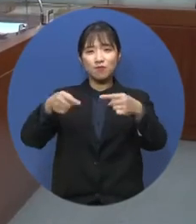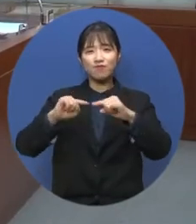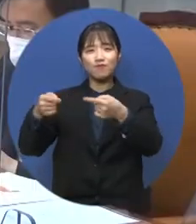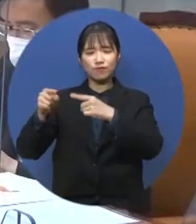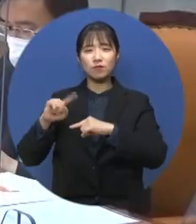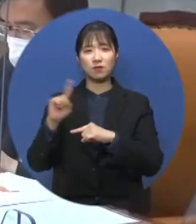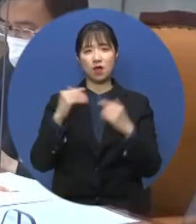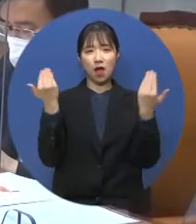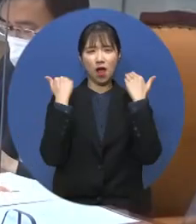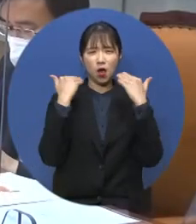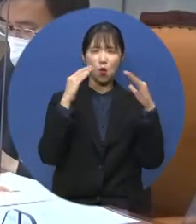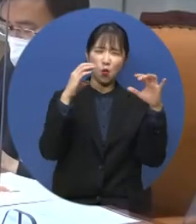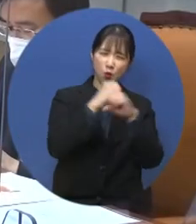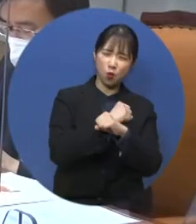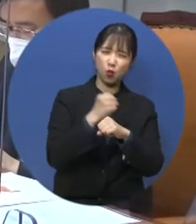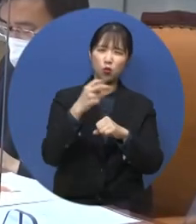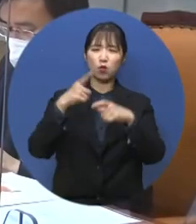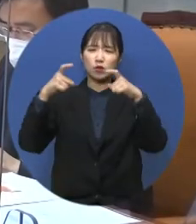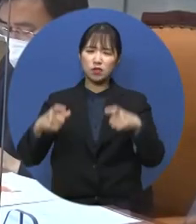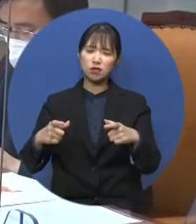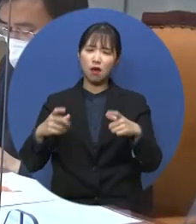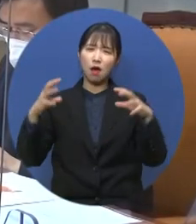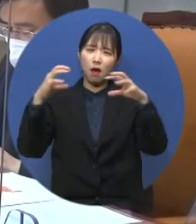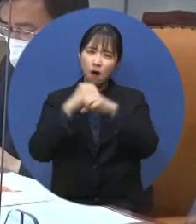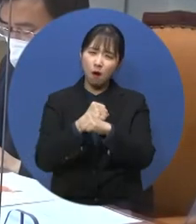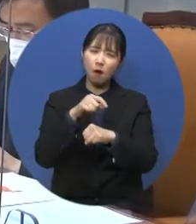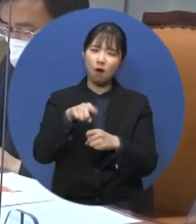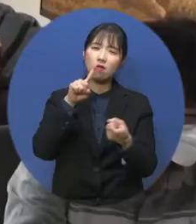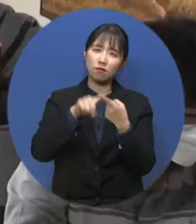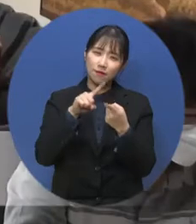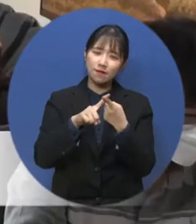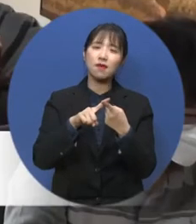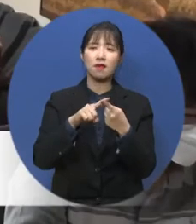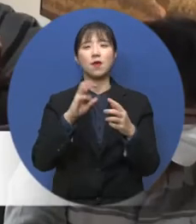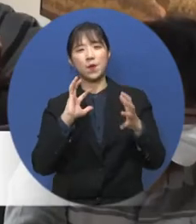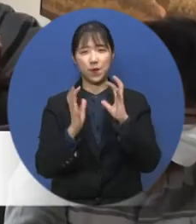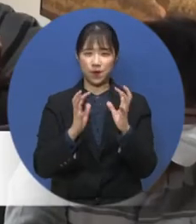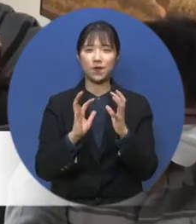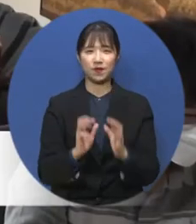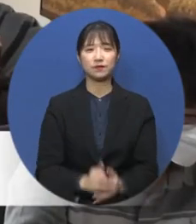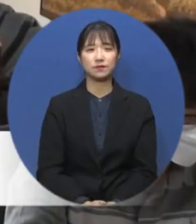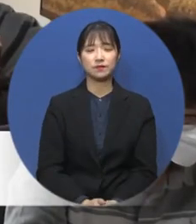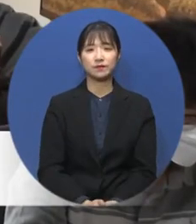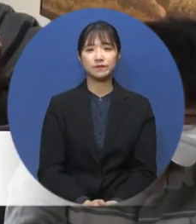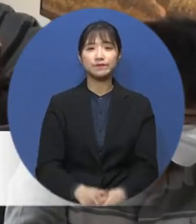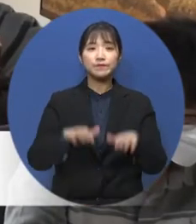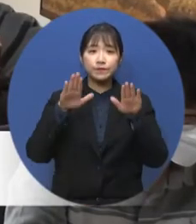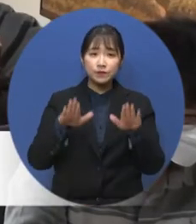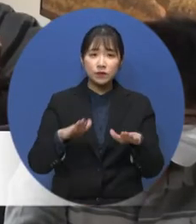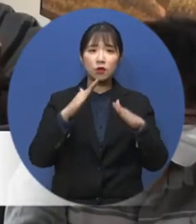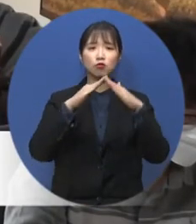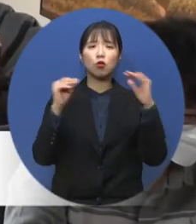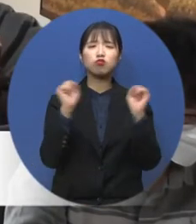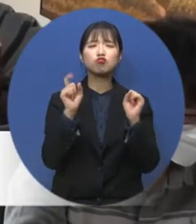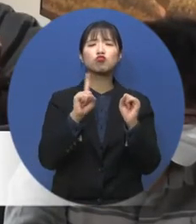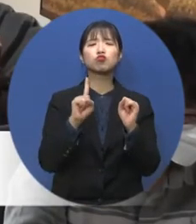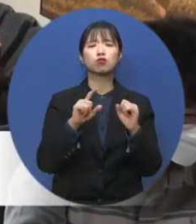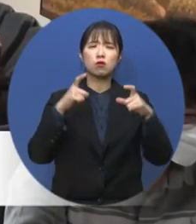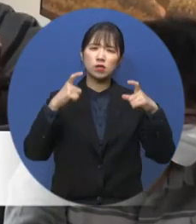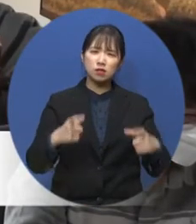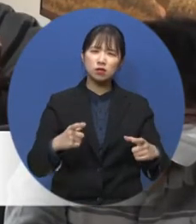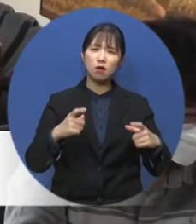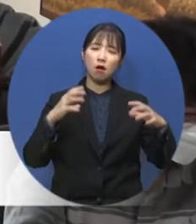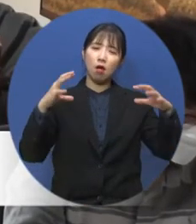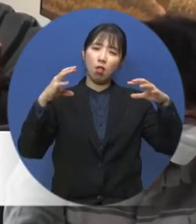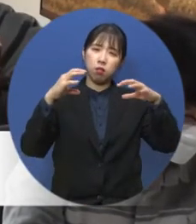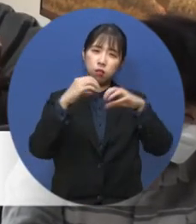소멸과 지역 붕괴의 대안을 모색하는 특별한 시간이 됐습니다. 지금 전북은 지역 소멸이라는 그런